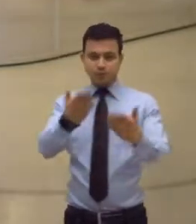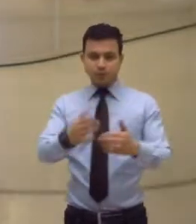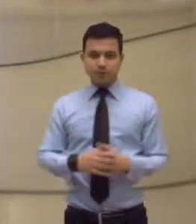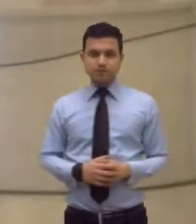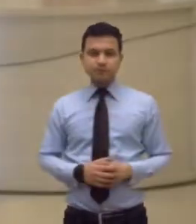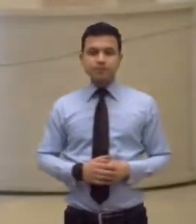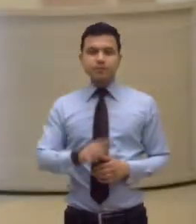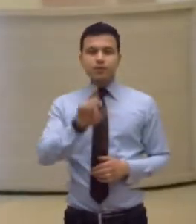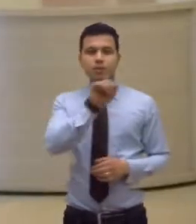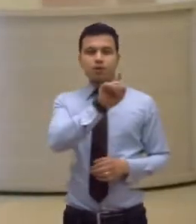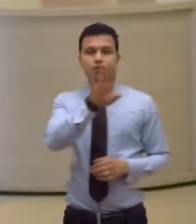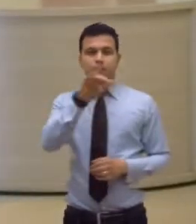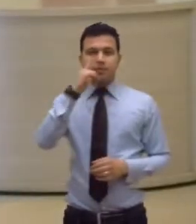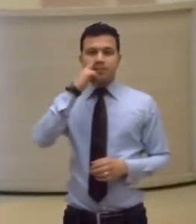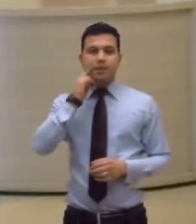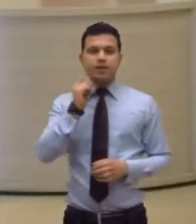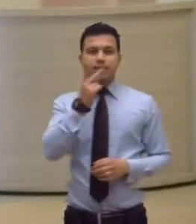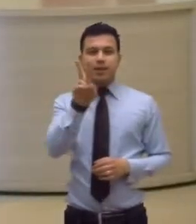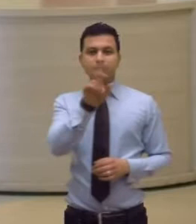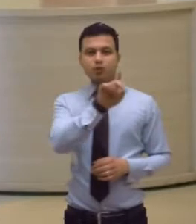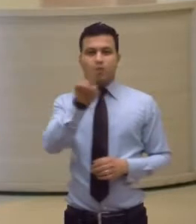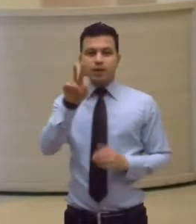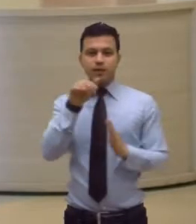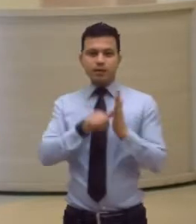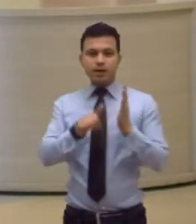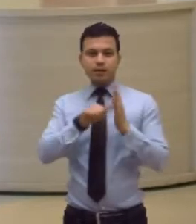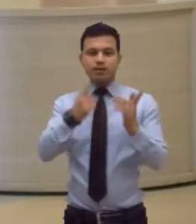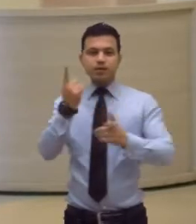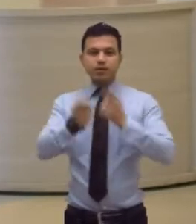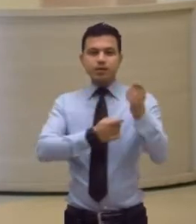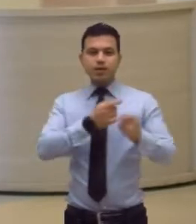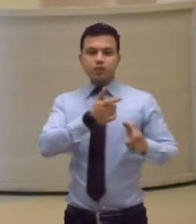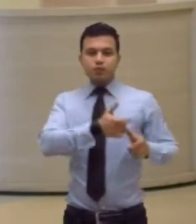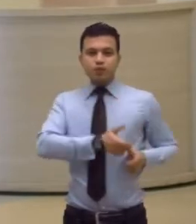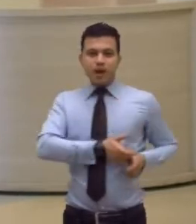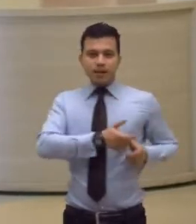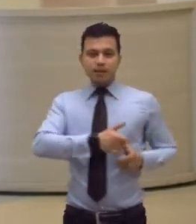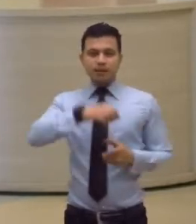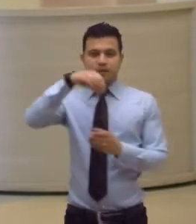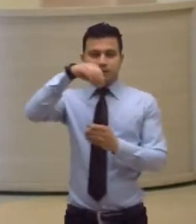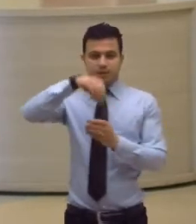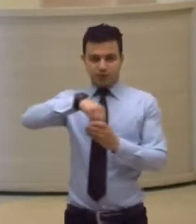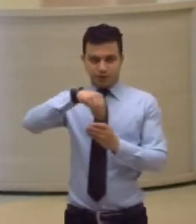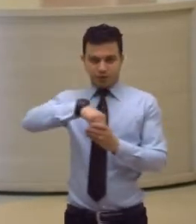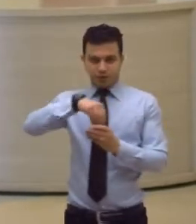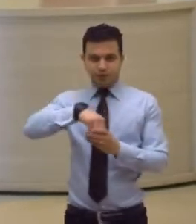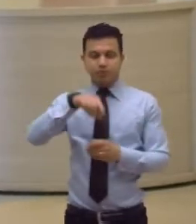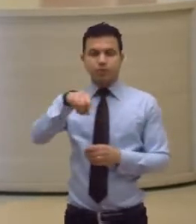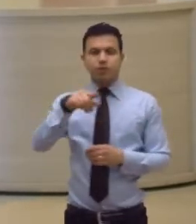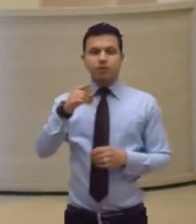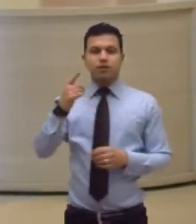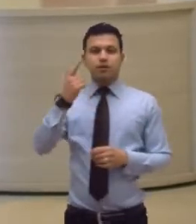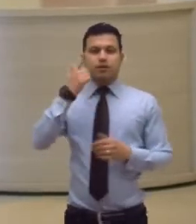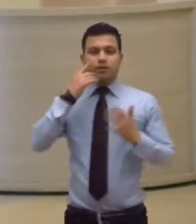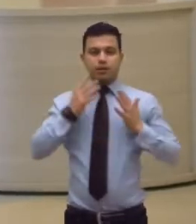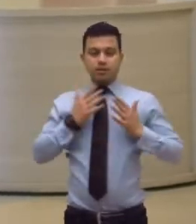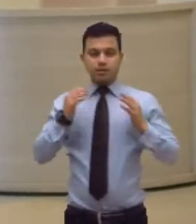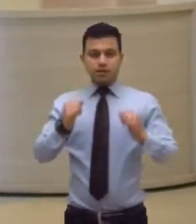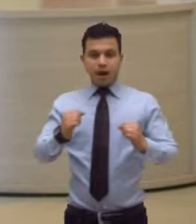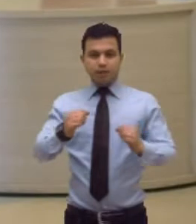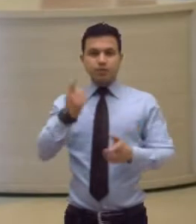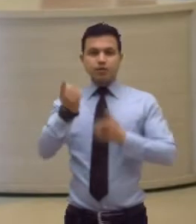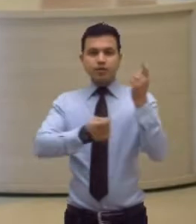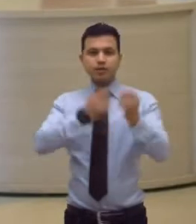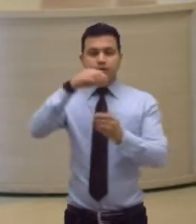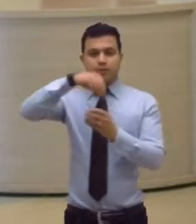ediyoruz. 14 Mayıs 2012 tarihli çalışan güvenliğinin sağlanması genelgesi gereği sağlık